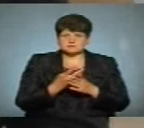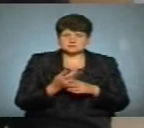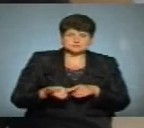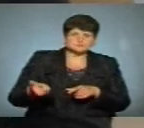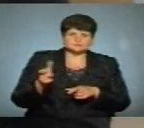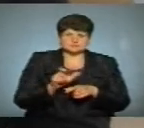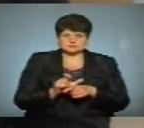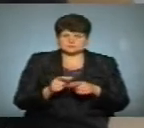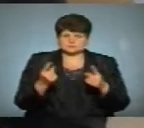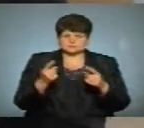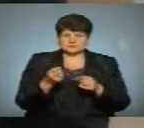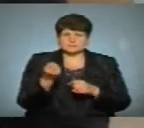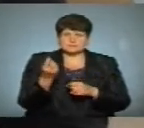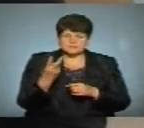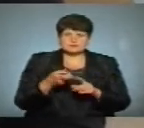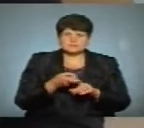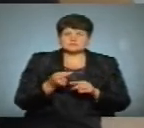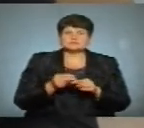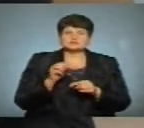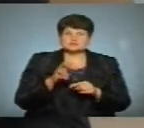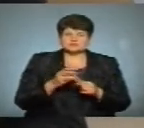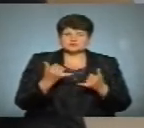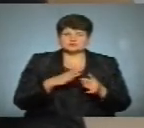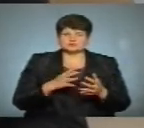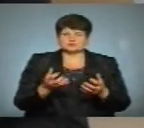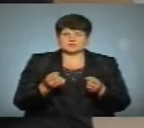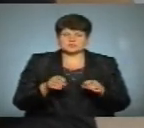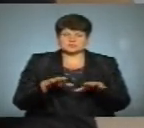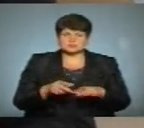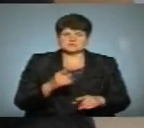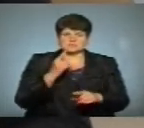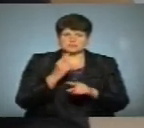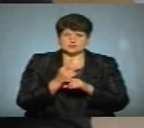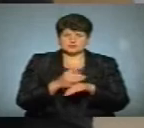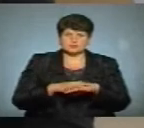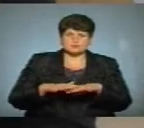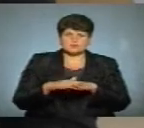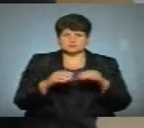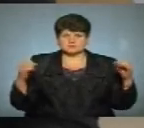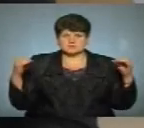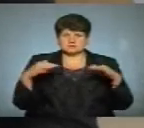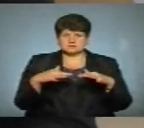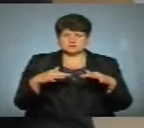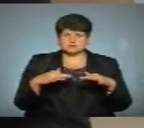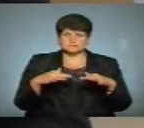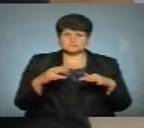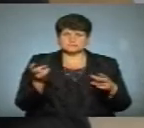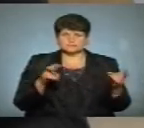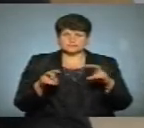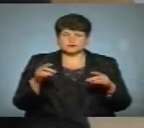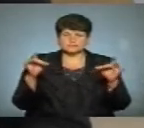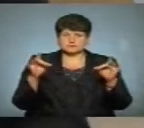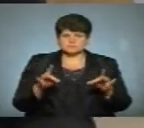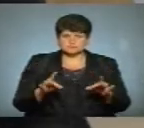значно перевищує 12, в зв'язку з чим сьогодні було прийнято рішення про заборону масових зібрань, також відвідування ресторанів